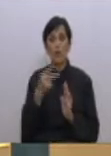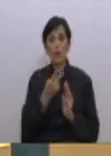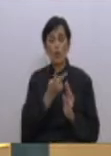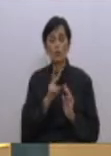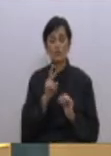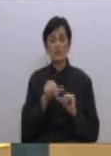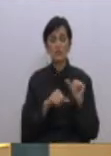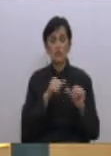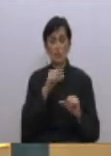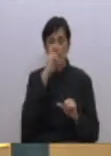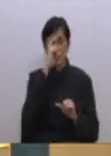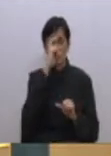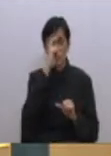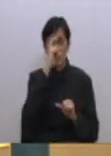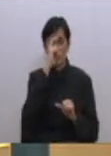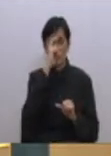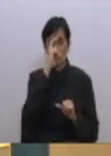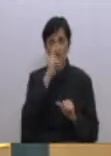2022 წელს სახელმწიფო